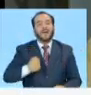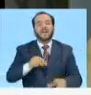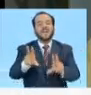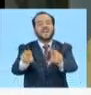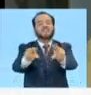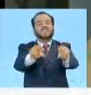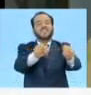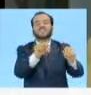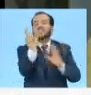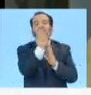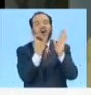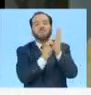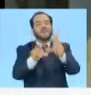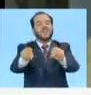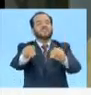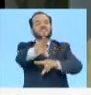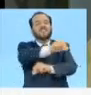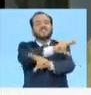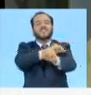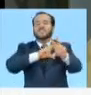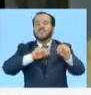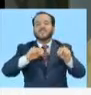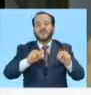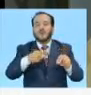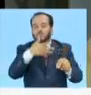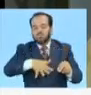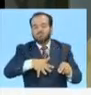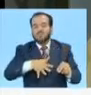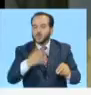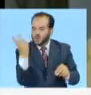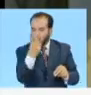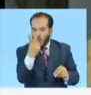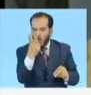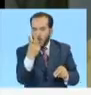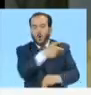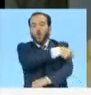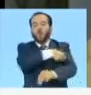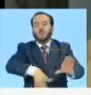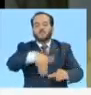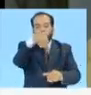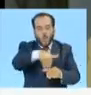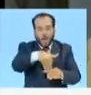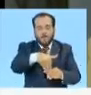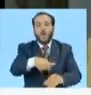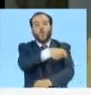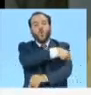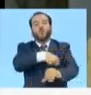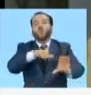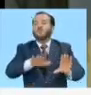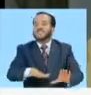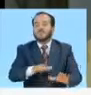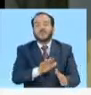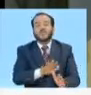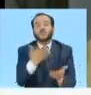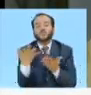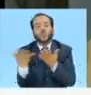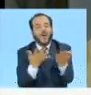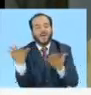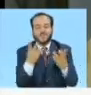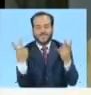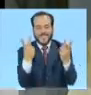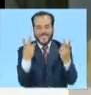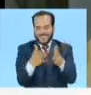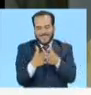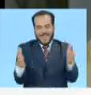مثل أي نظام ثنائي المجلسية في البرلمانات في العالم. في الجانب